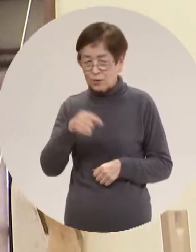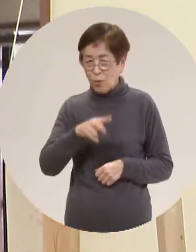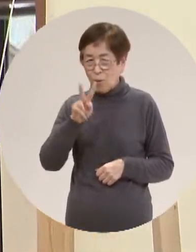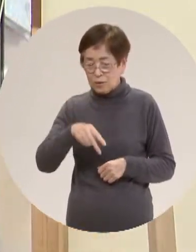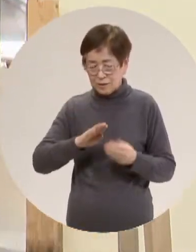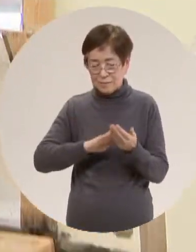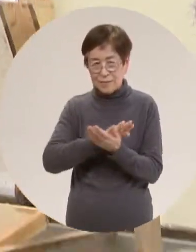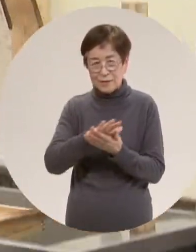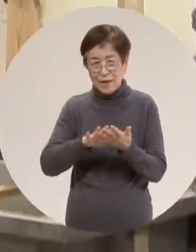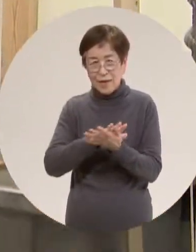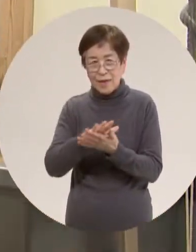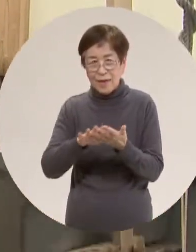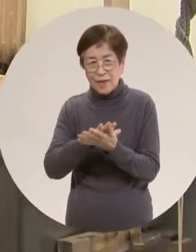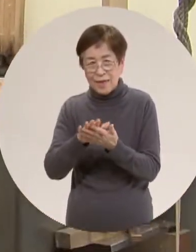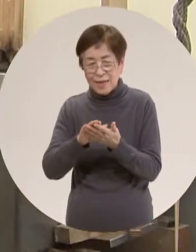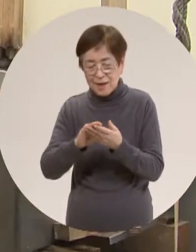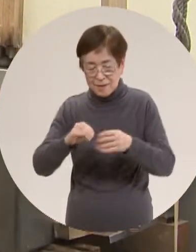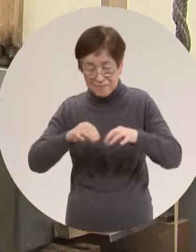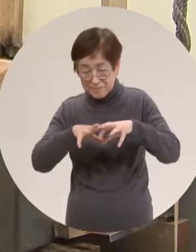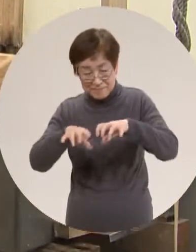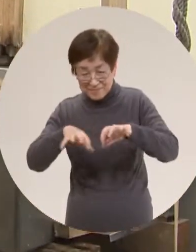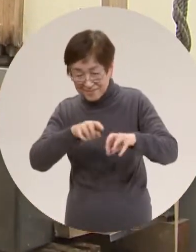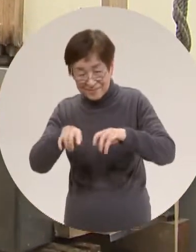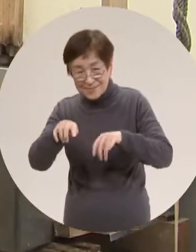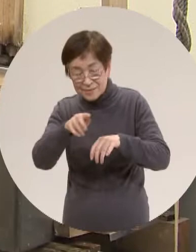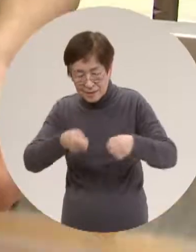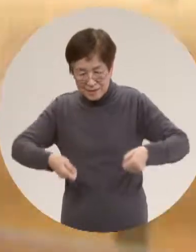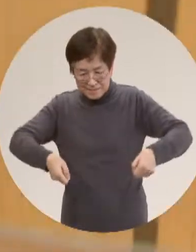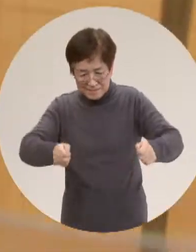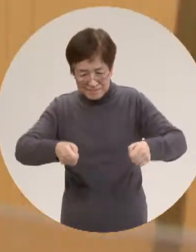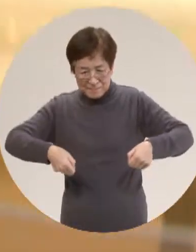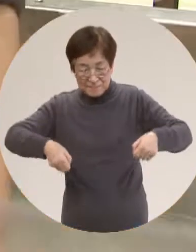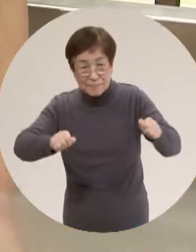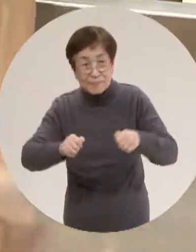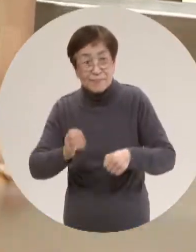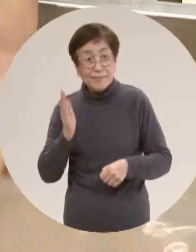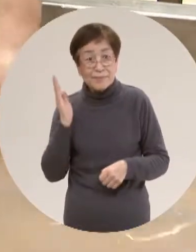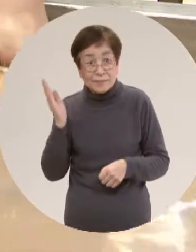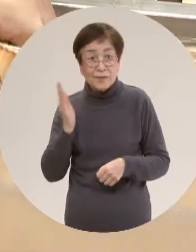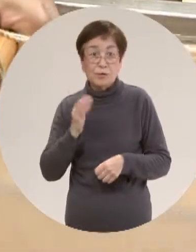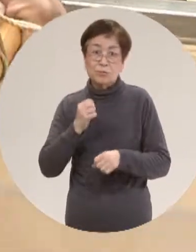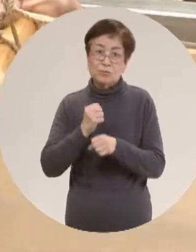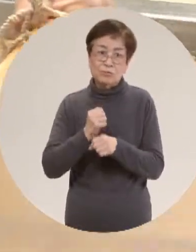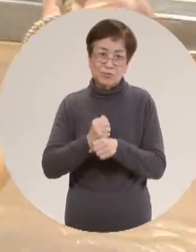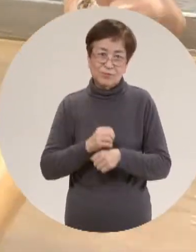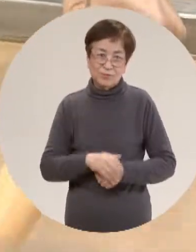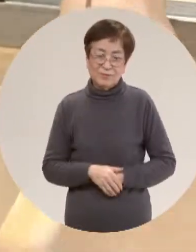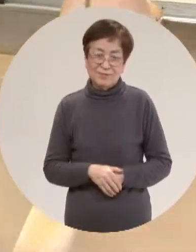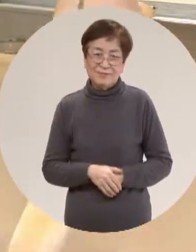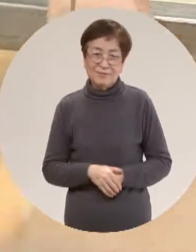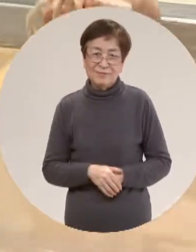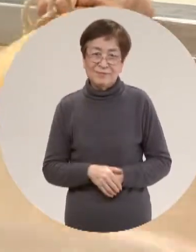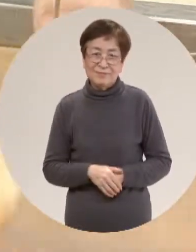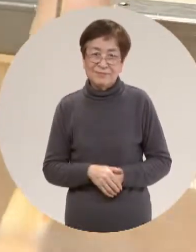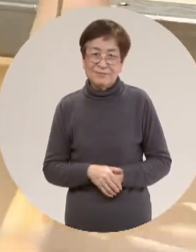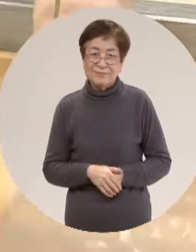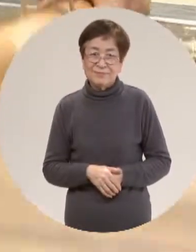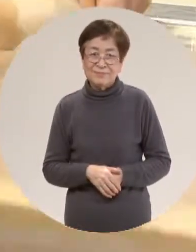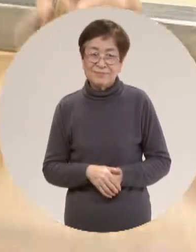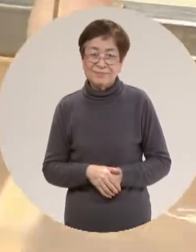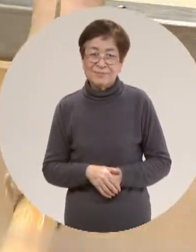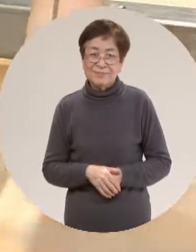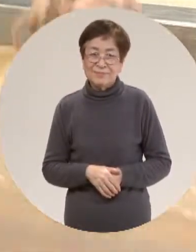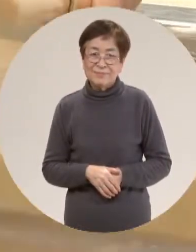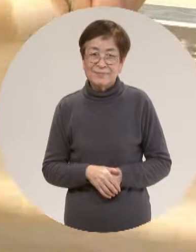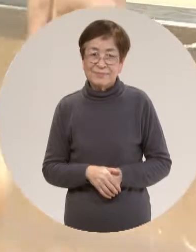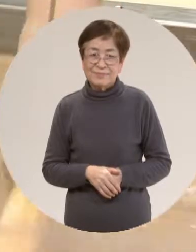これに液状の糊を混ぜて繊維が溶け込んだ水にして、すき船と呼ばれる道具で一枚ずつすい